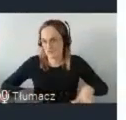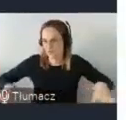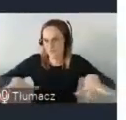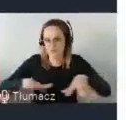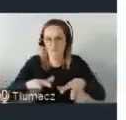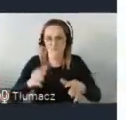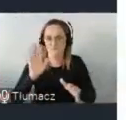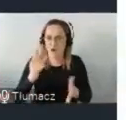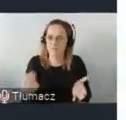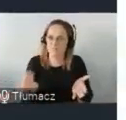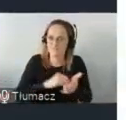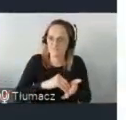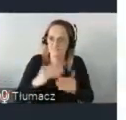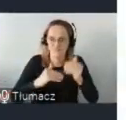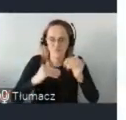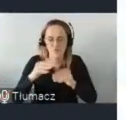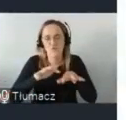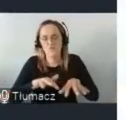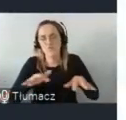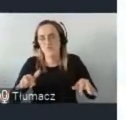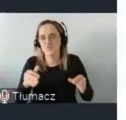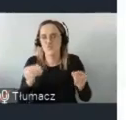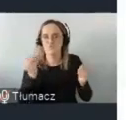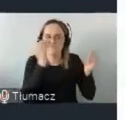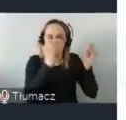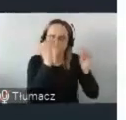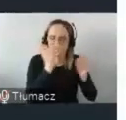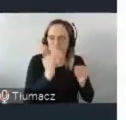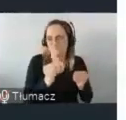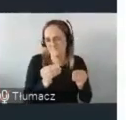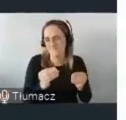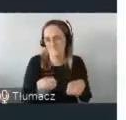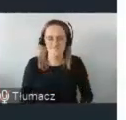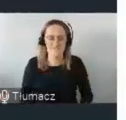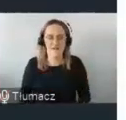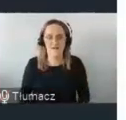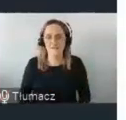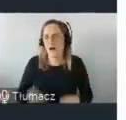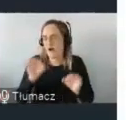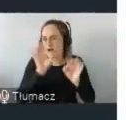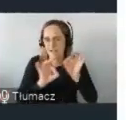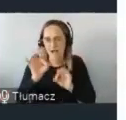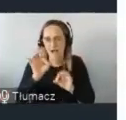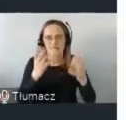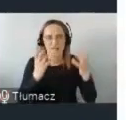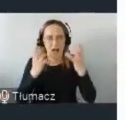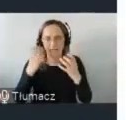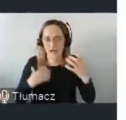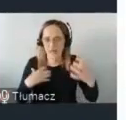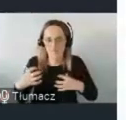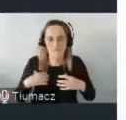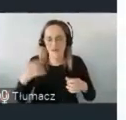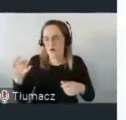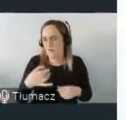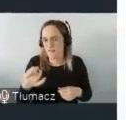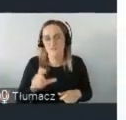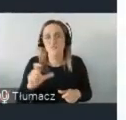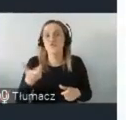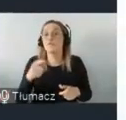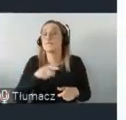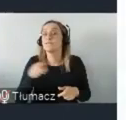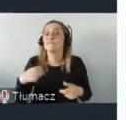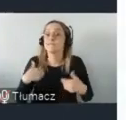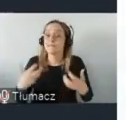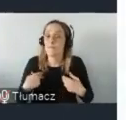ma wbudowanych bardzo dużo różnych obiektów i grafik, animacji, gier i tak dalej. To, co chcę wam